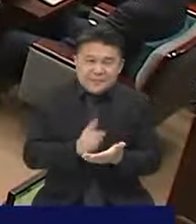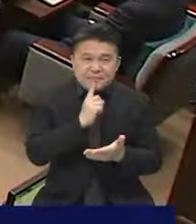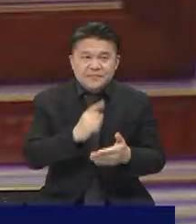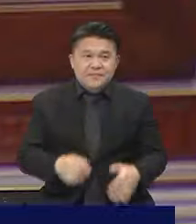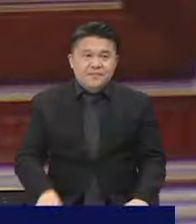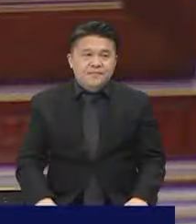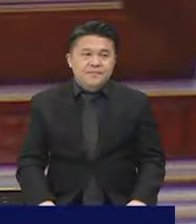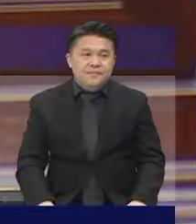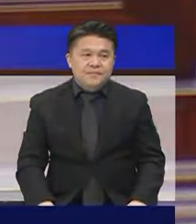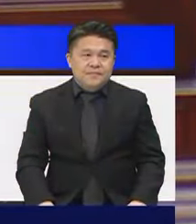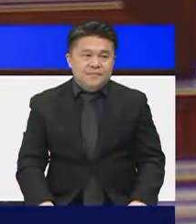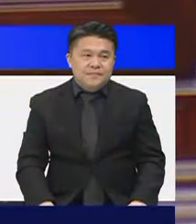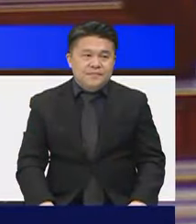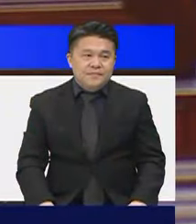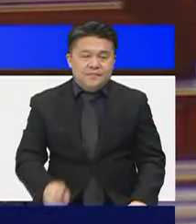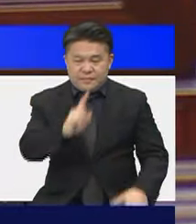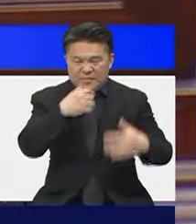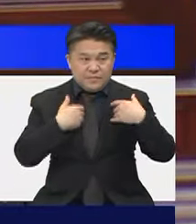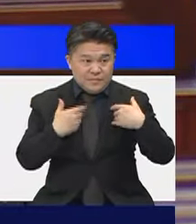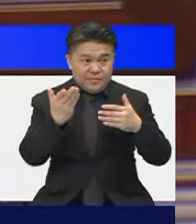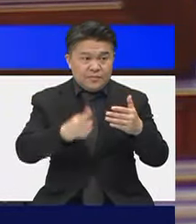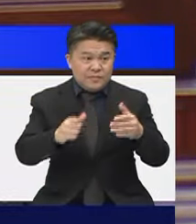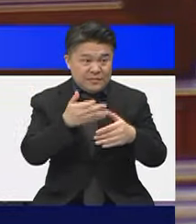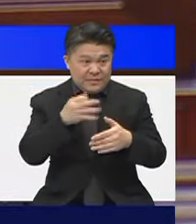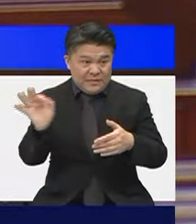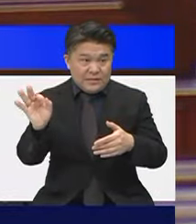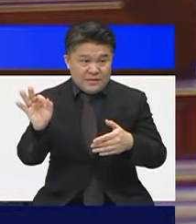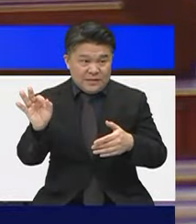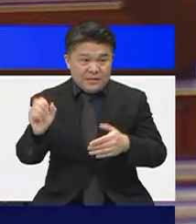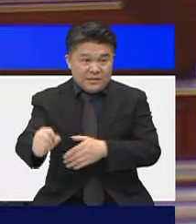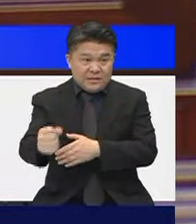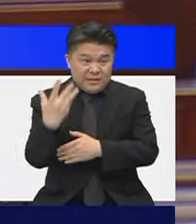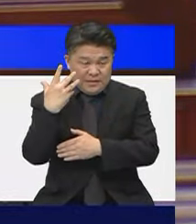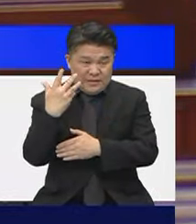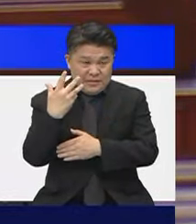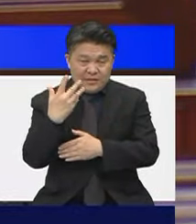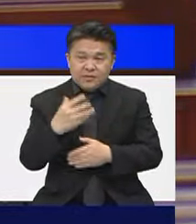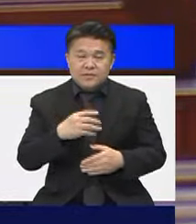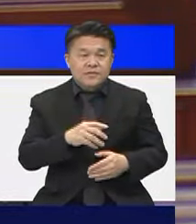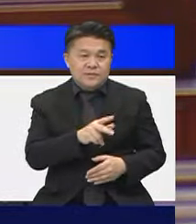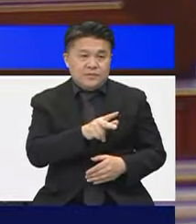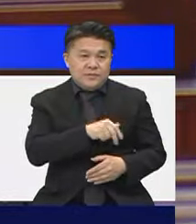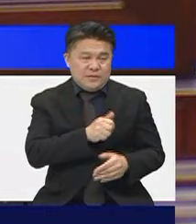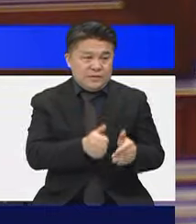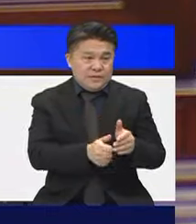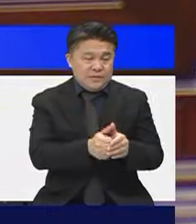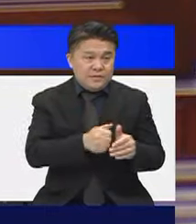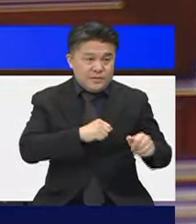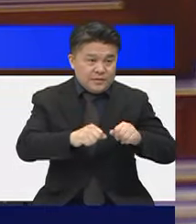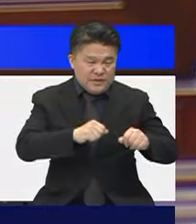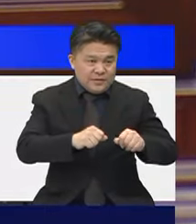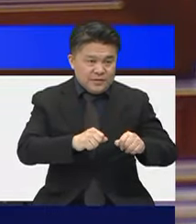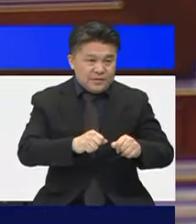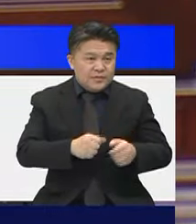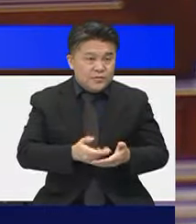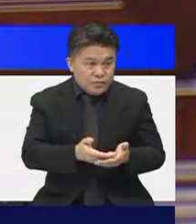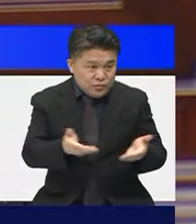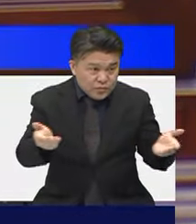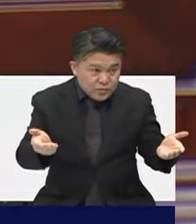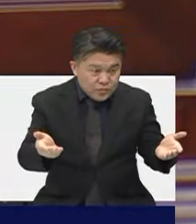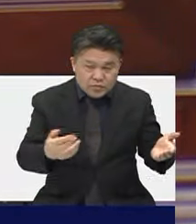했습니다. 정부가 공인한 제도권 신문을 의정 활동에 참조하라고 공인한 행동을 가지고 징계를 한다는